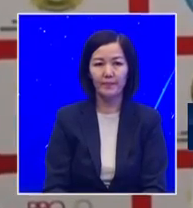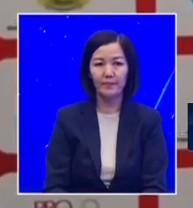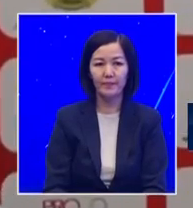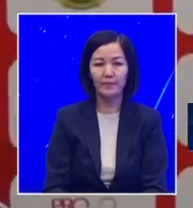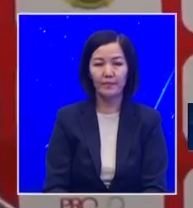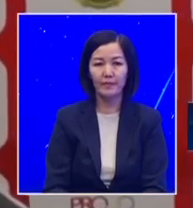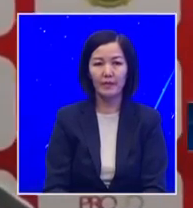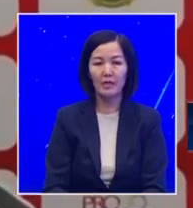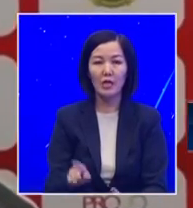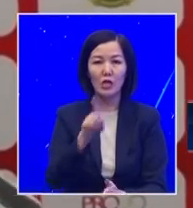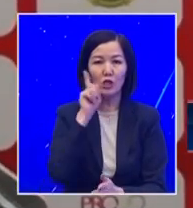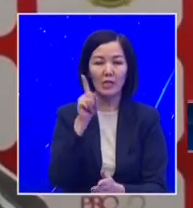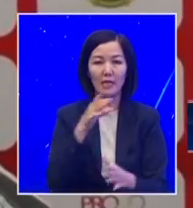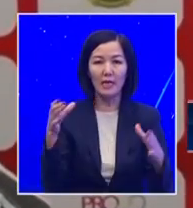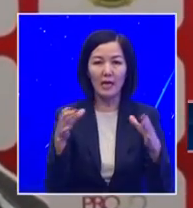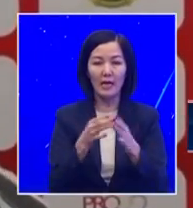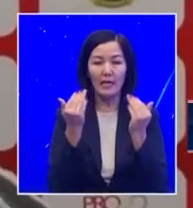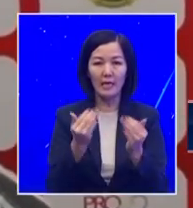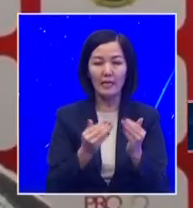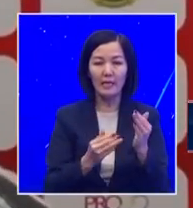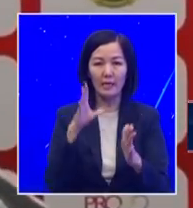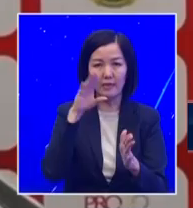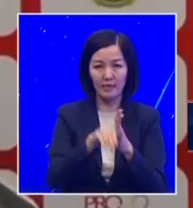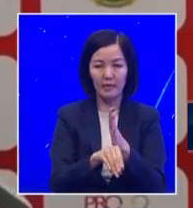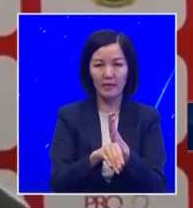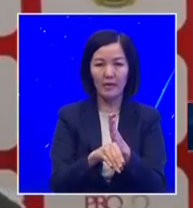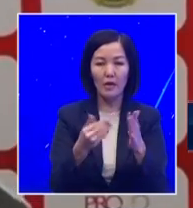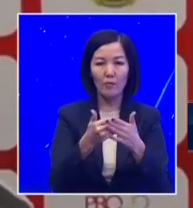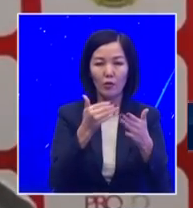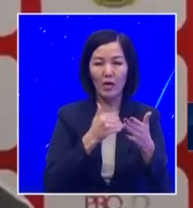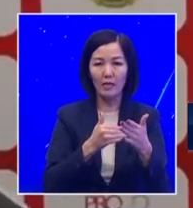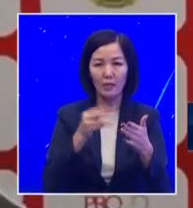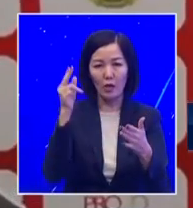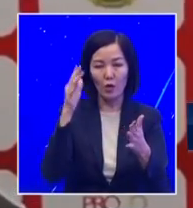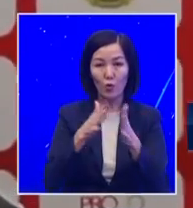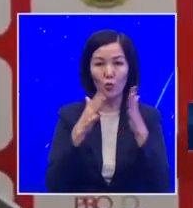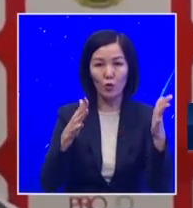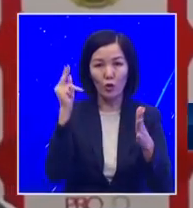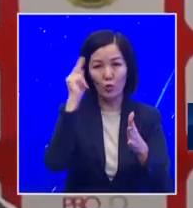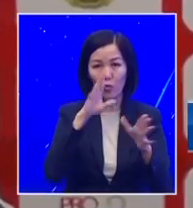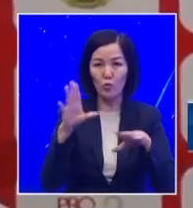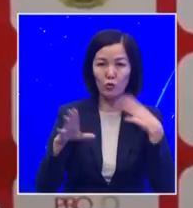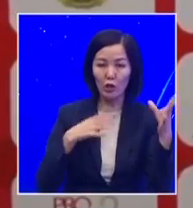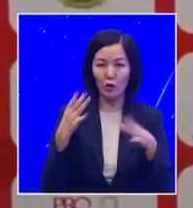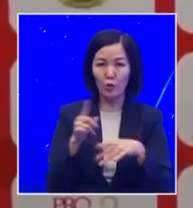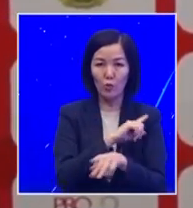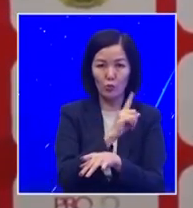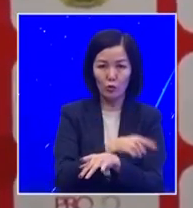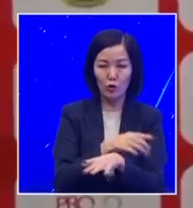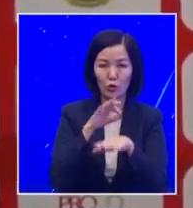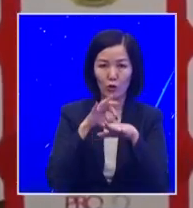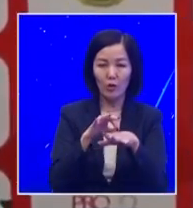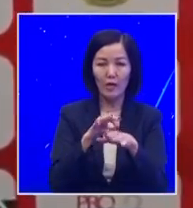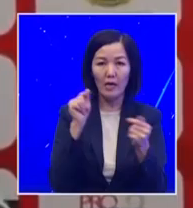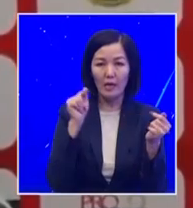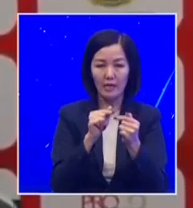Жастар сабына енді ғана өттім, бірақ та бізде осы жарыстың алдында үлкен сборлар болды. Екі сбор болды, сол кезде біз мықты дайындалдық. Бұл менің